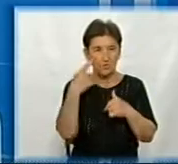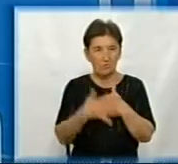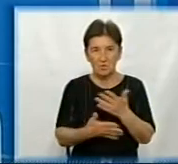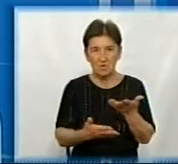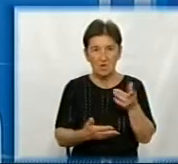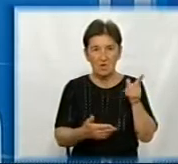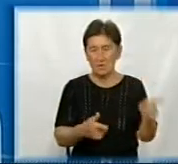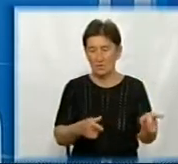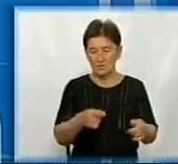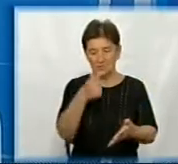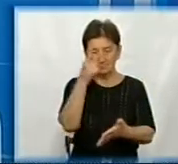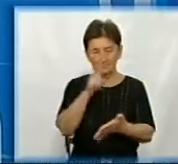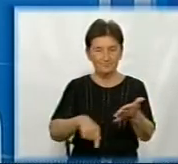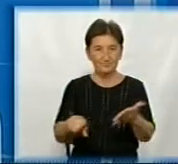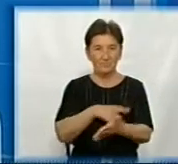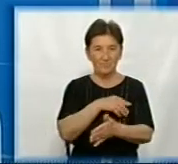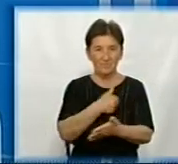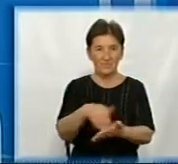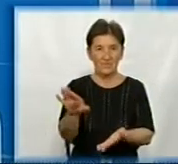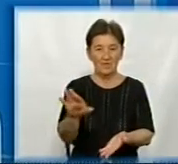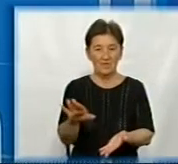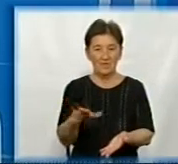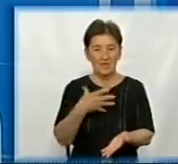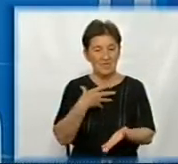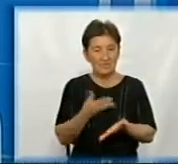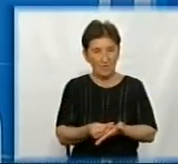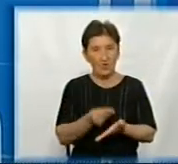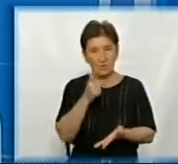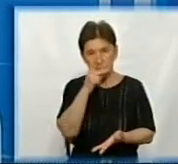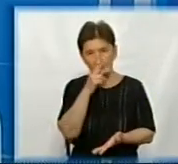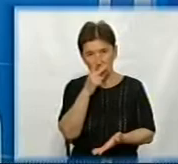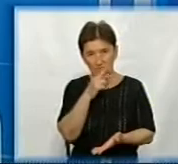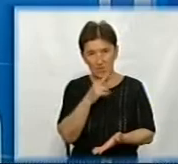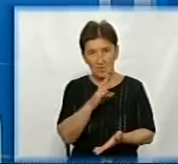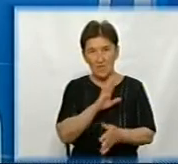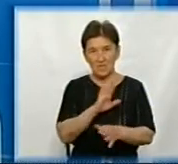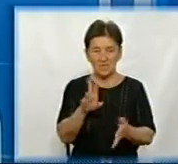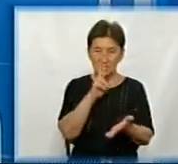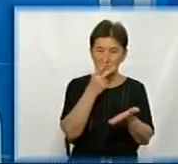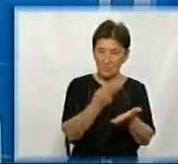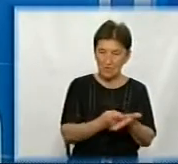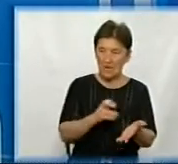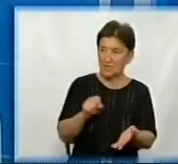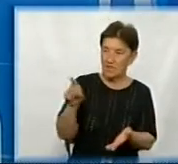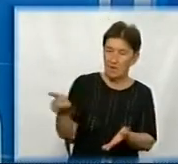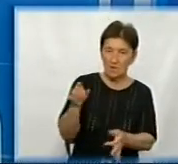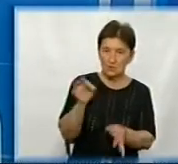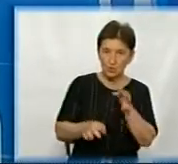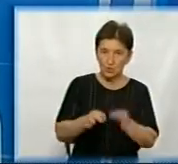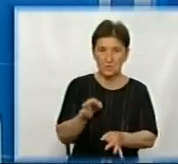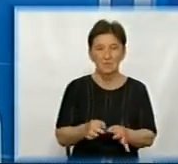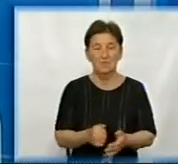не визнавала свого. Ну, своєї помилки, зважаючи на рішення суду, це помилка, вони вважали це майно